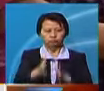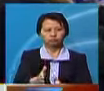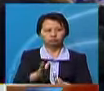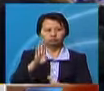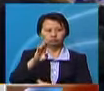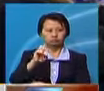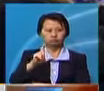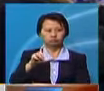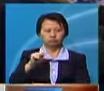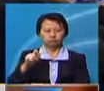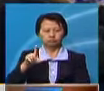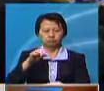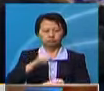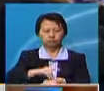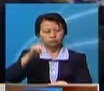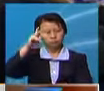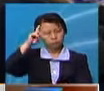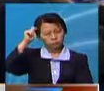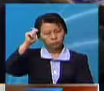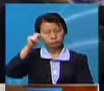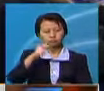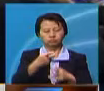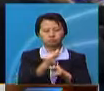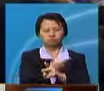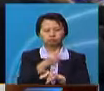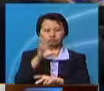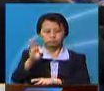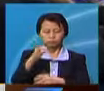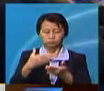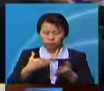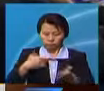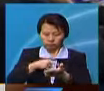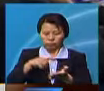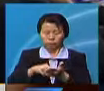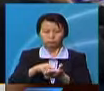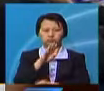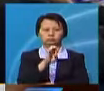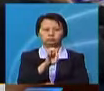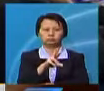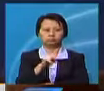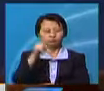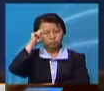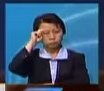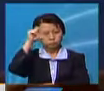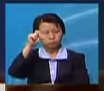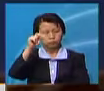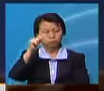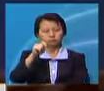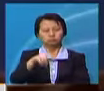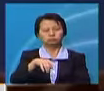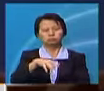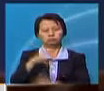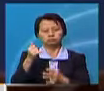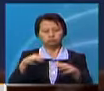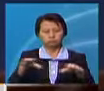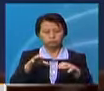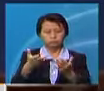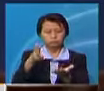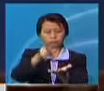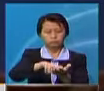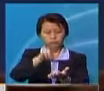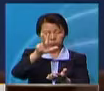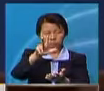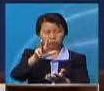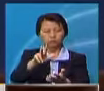Masjid Mukim Cawangan Hulu Terengganu kali ke-9. Sebelum ini, Ketua Biro Bernama Terengganu Zalina Maizan Ngah membuat 3